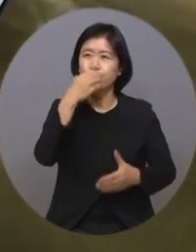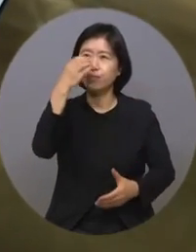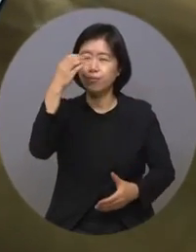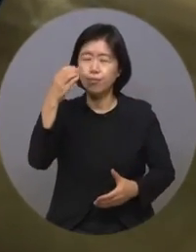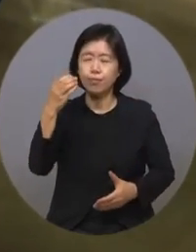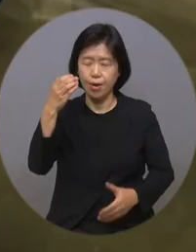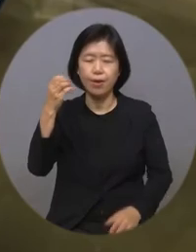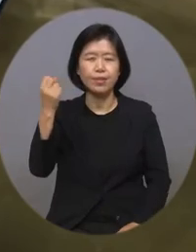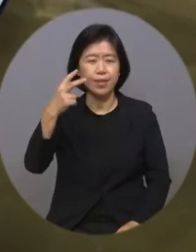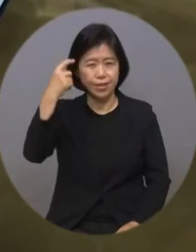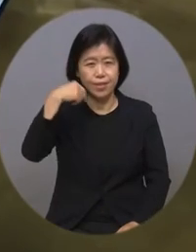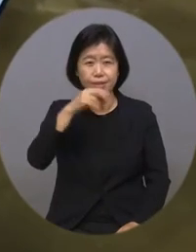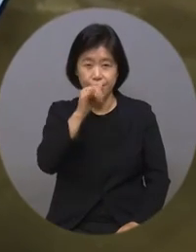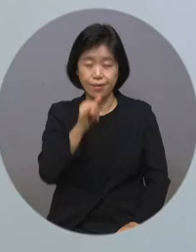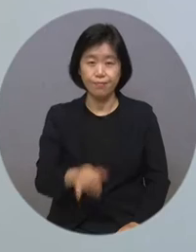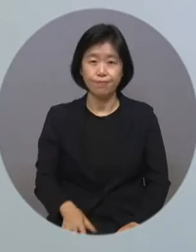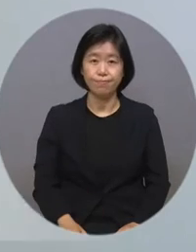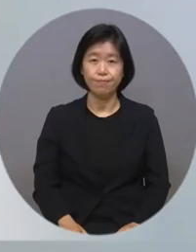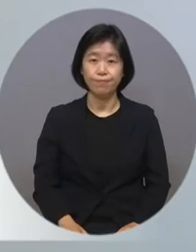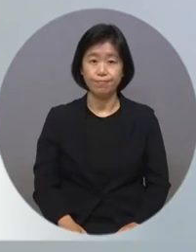위로를 전해주고 있습니다.